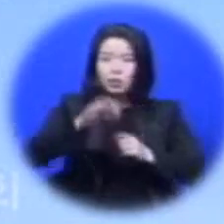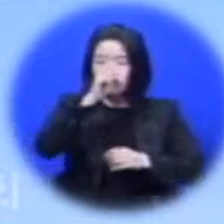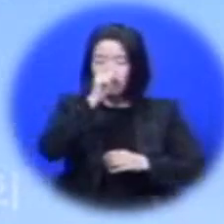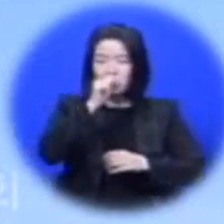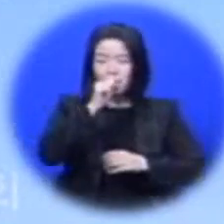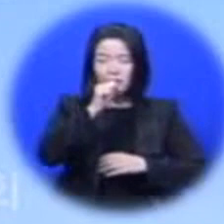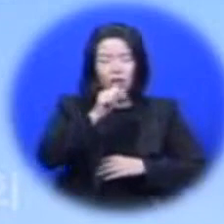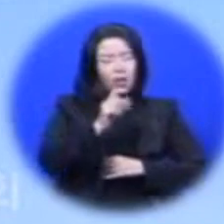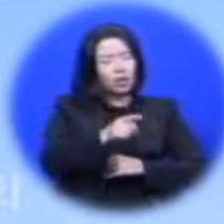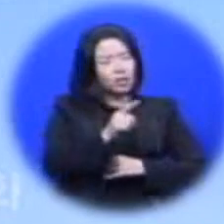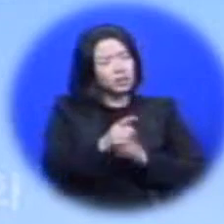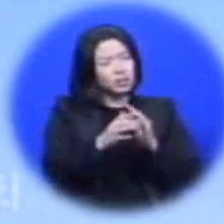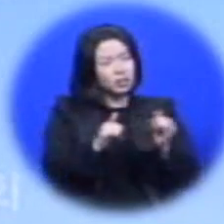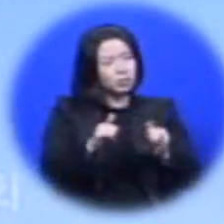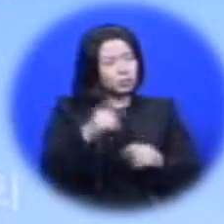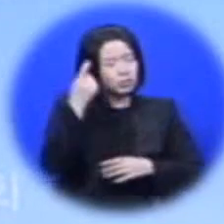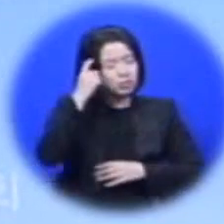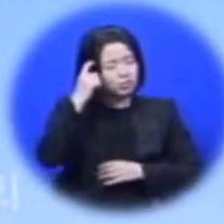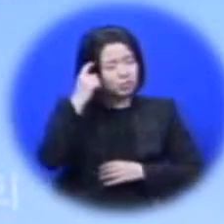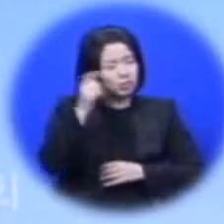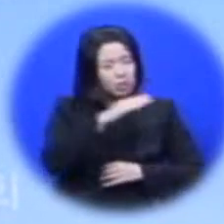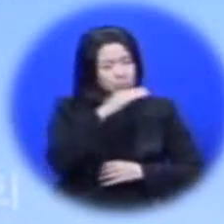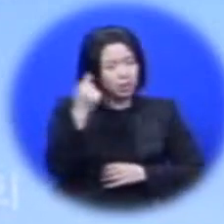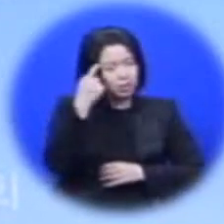도대체 이분이 정신이 있는 사람인지